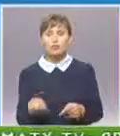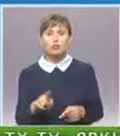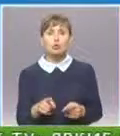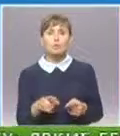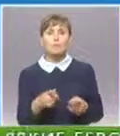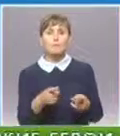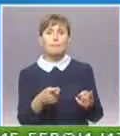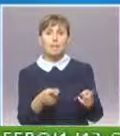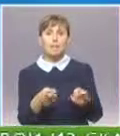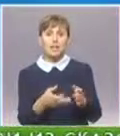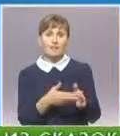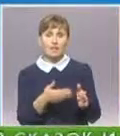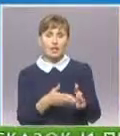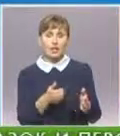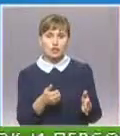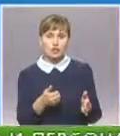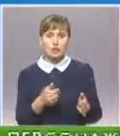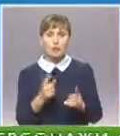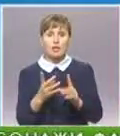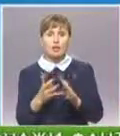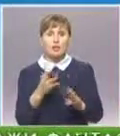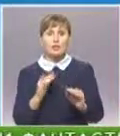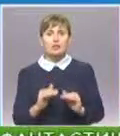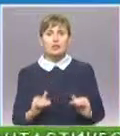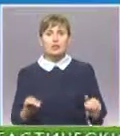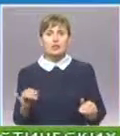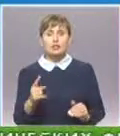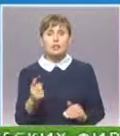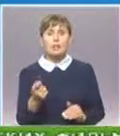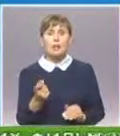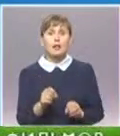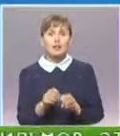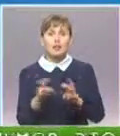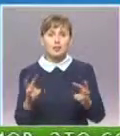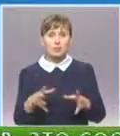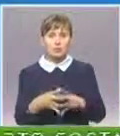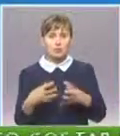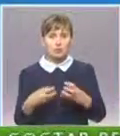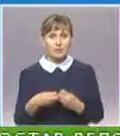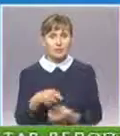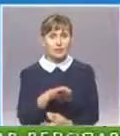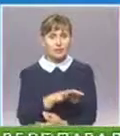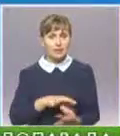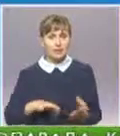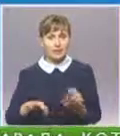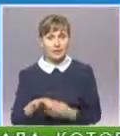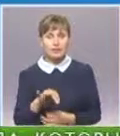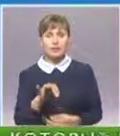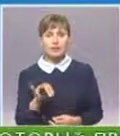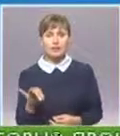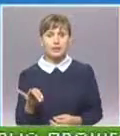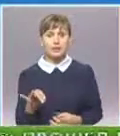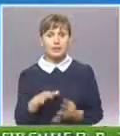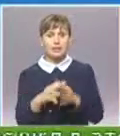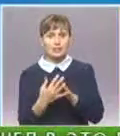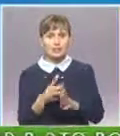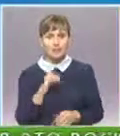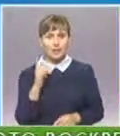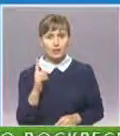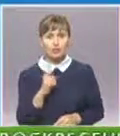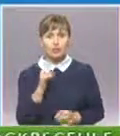привлечь в первую очередь детей из малообеспеченных семей, сирот и сельскую